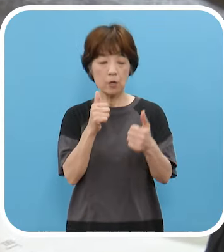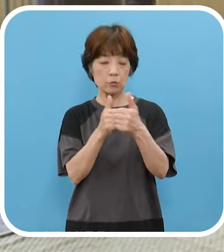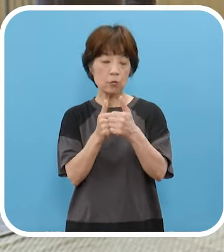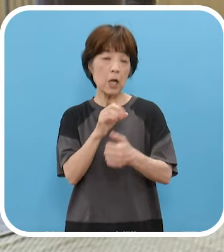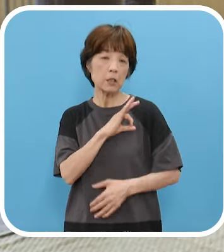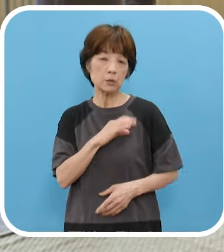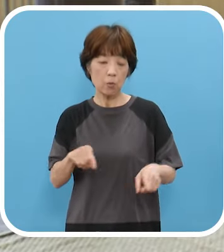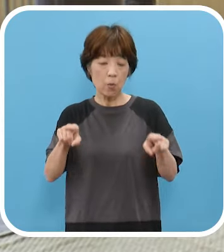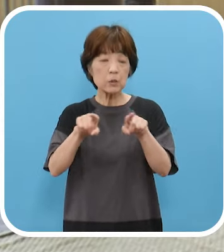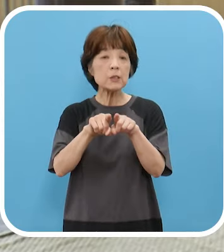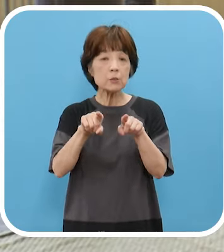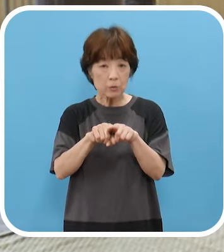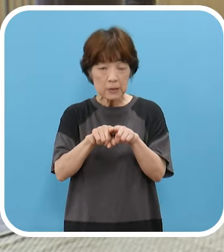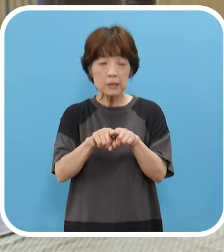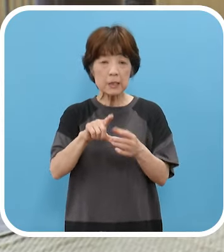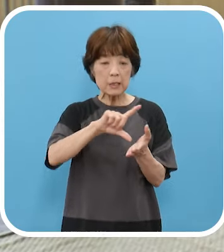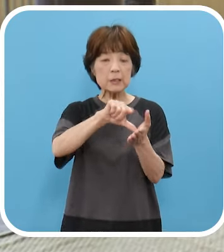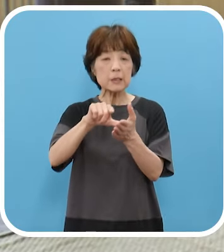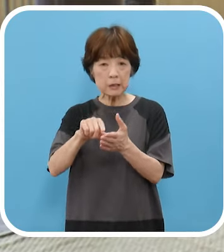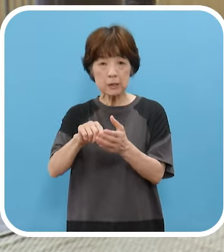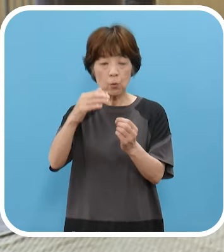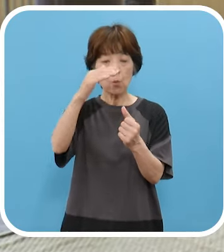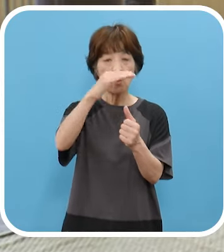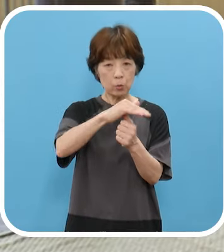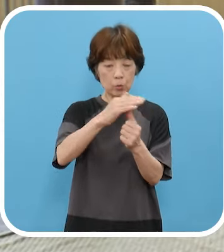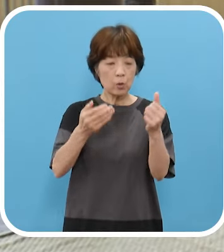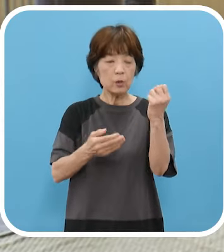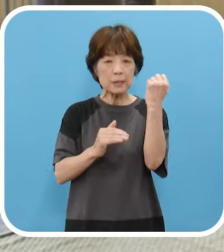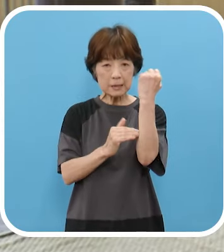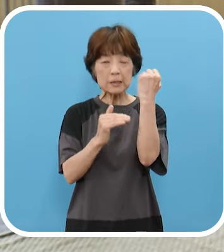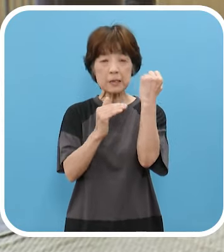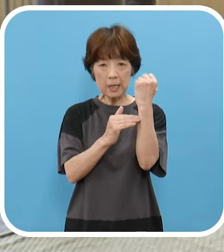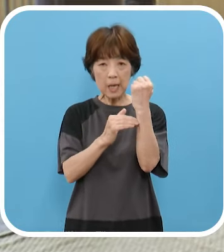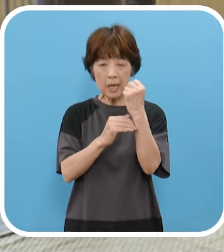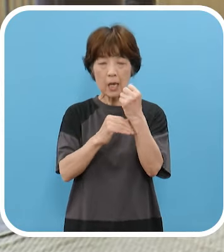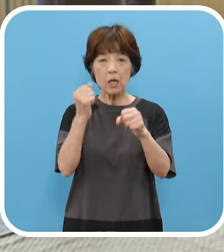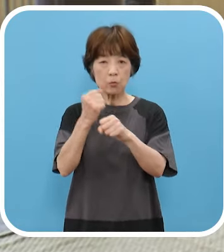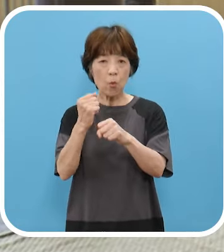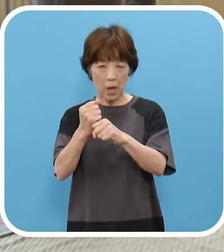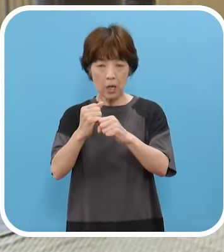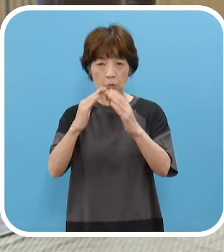ら、地元の椎茸農家の後継者を募集したんですって。